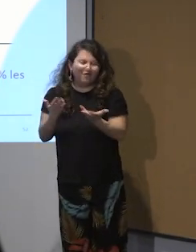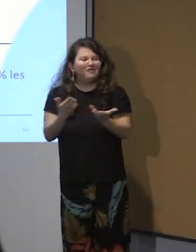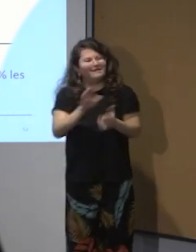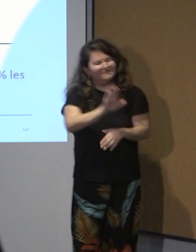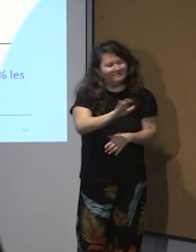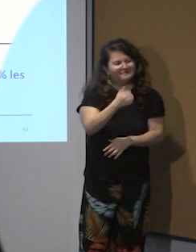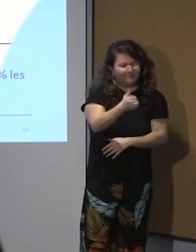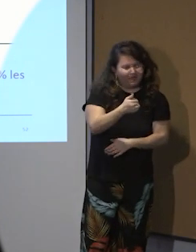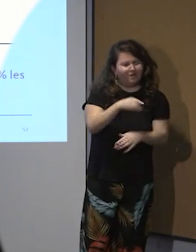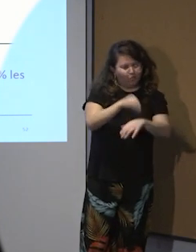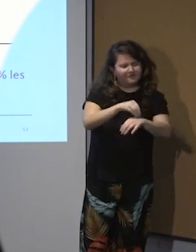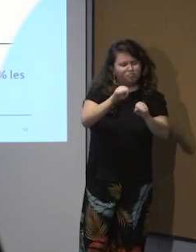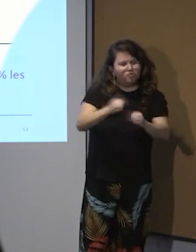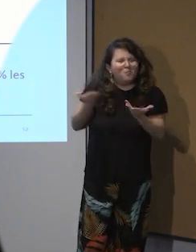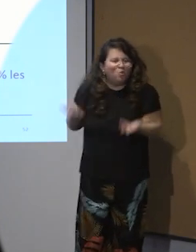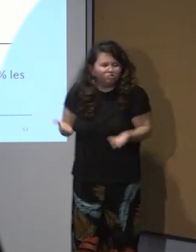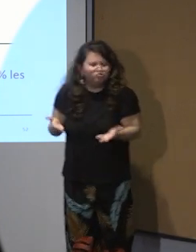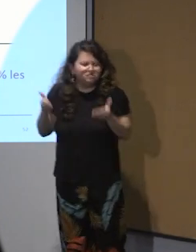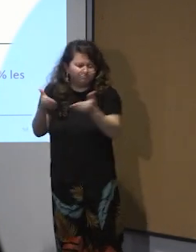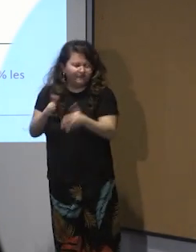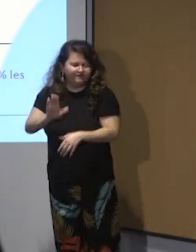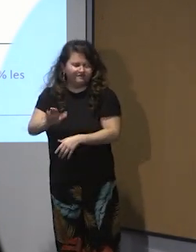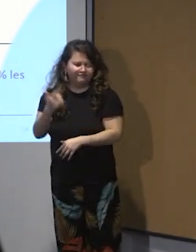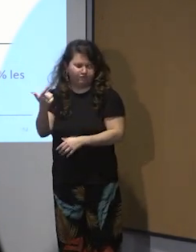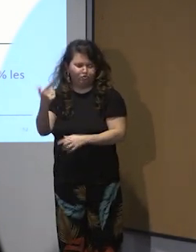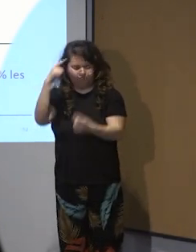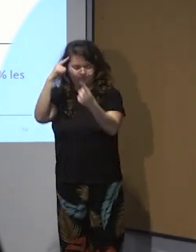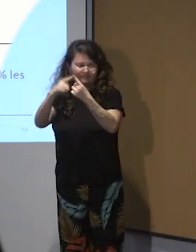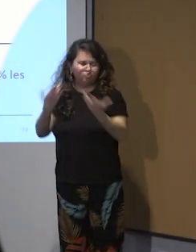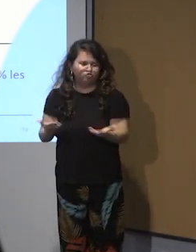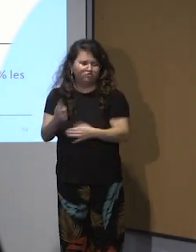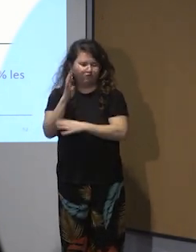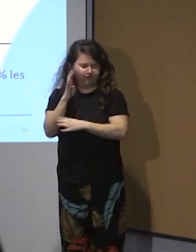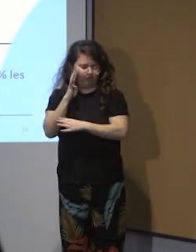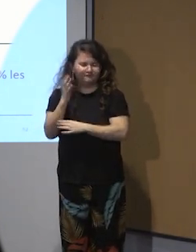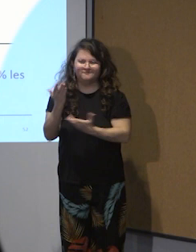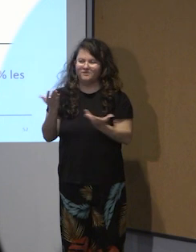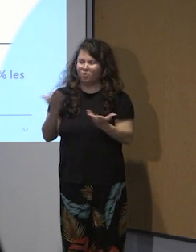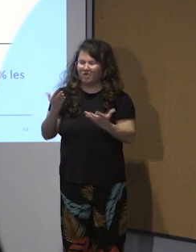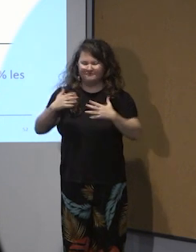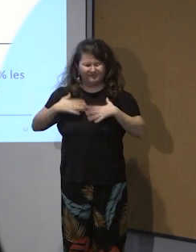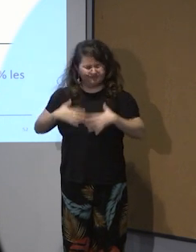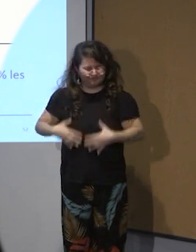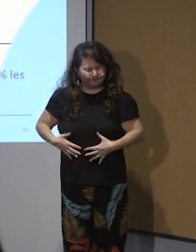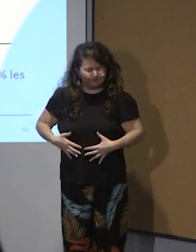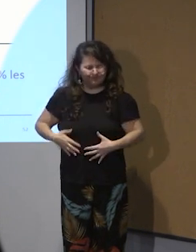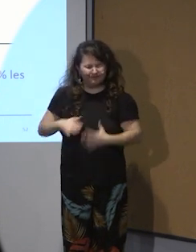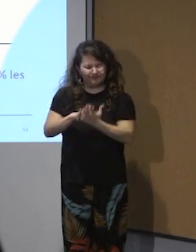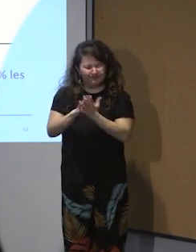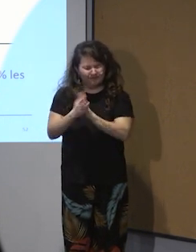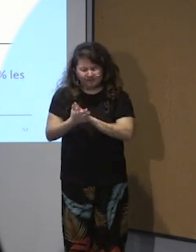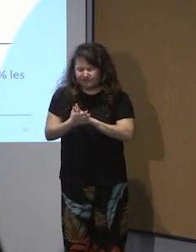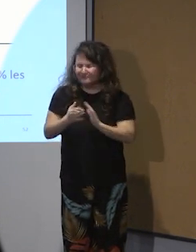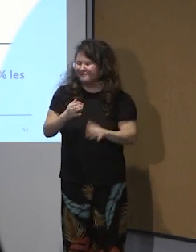thématique. Alors, pour rappel, le diabète type 2, c'est un vieillissement de l'organisme et une perte de sensibilité à